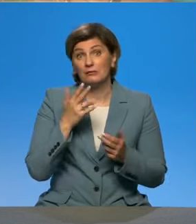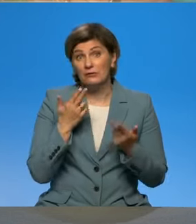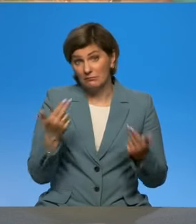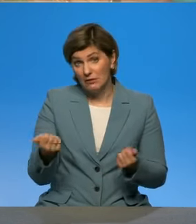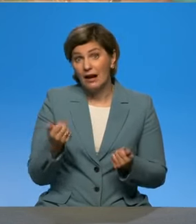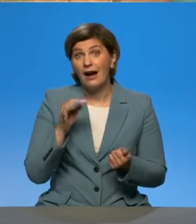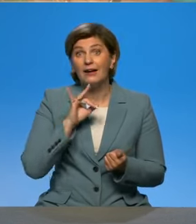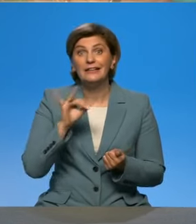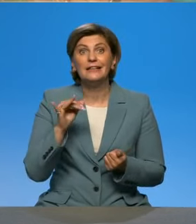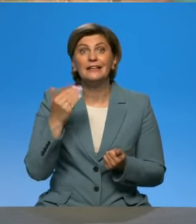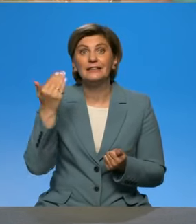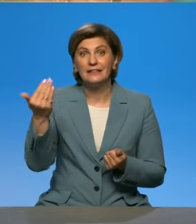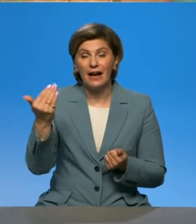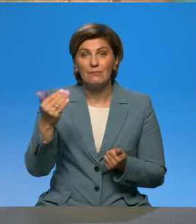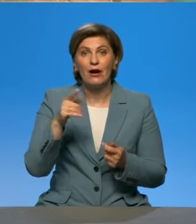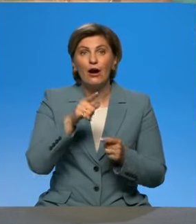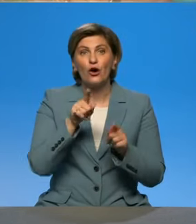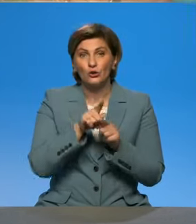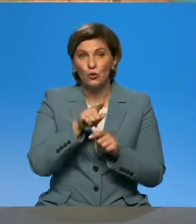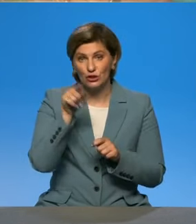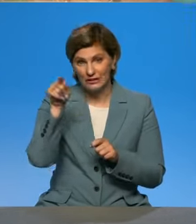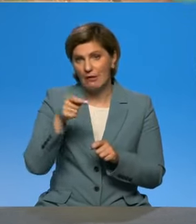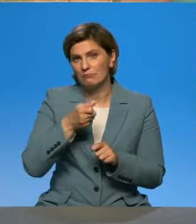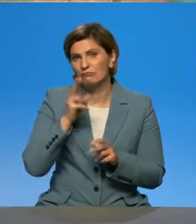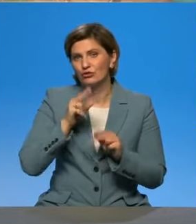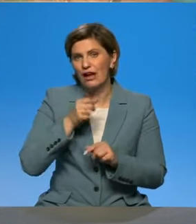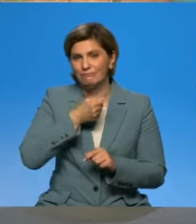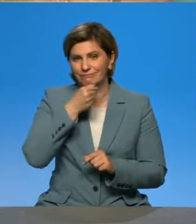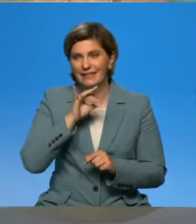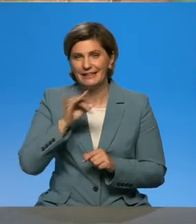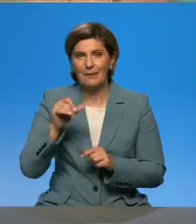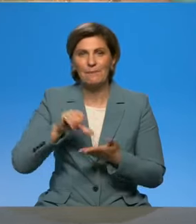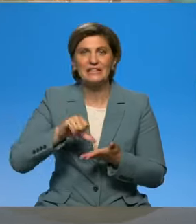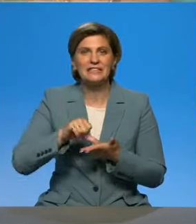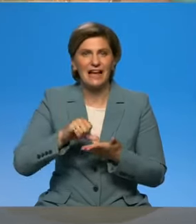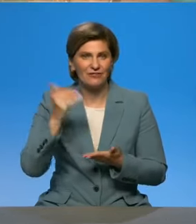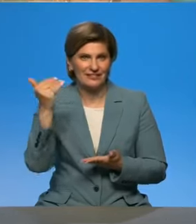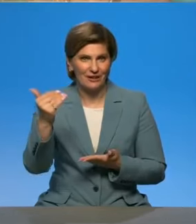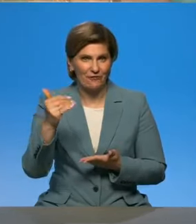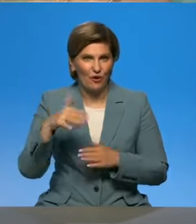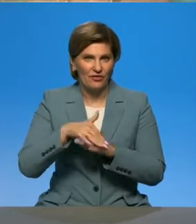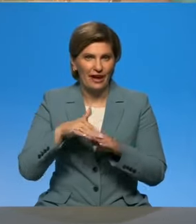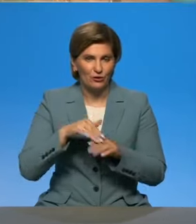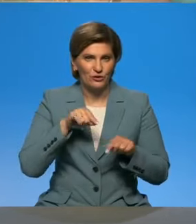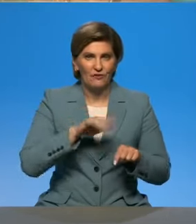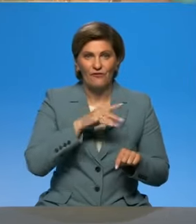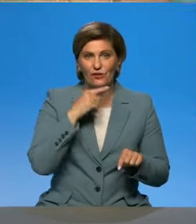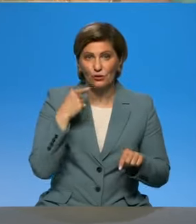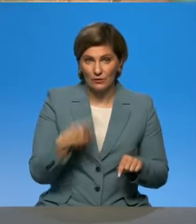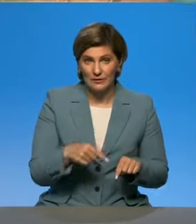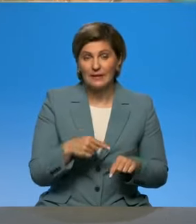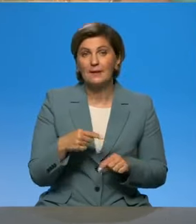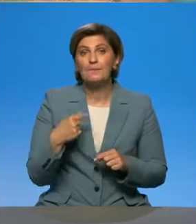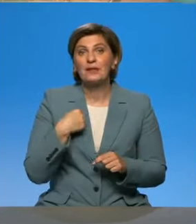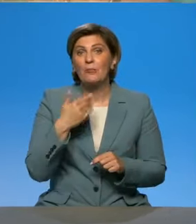я бы сказал, моих братьев-папуасов, потому что я там старейшина. Mm-hmm. И здесь я представляю Папуа-Новую Гвинею. мы вот подписали в Росконгрессе на